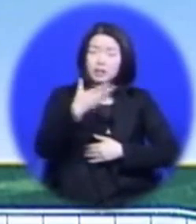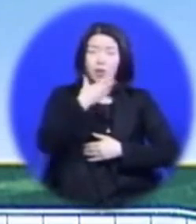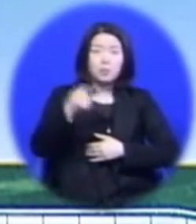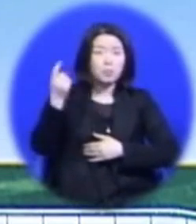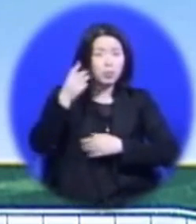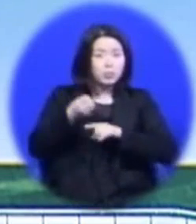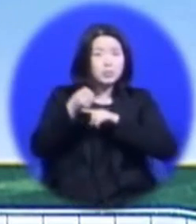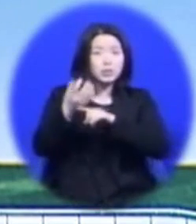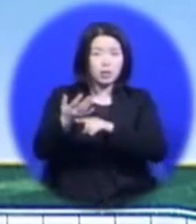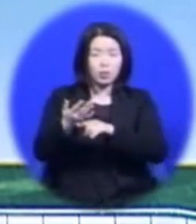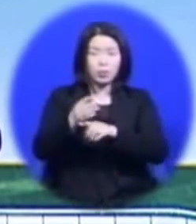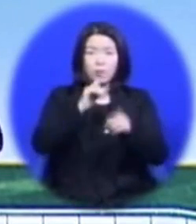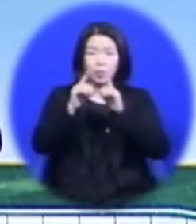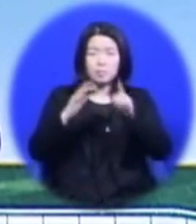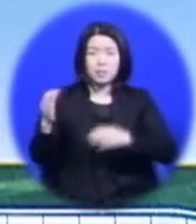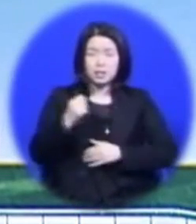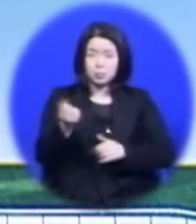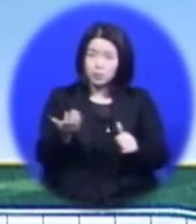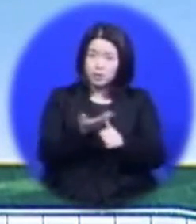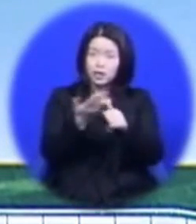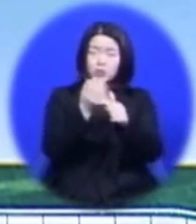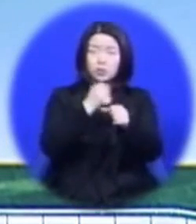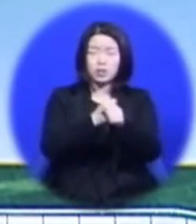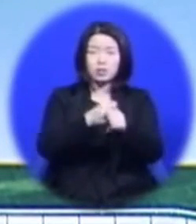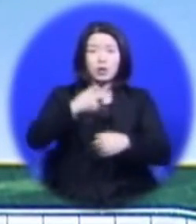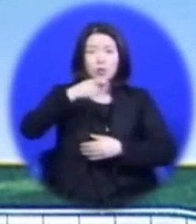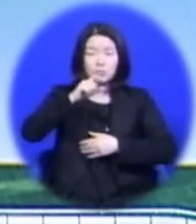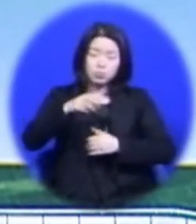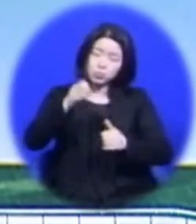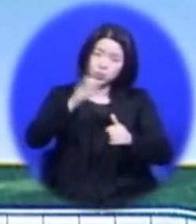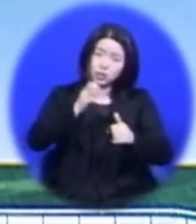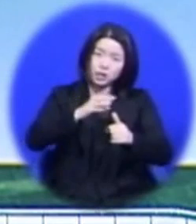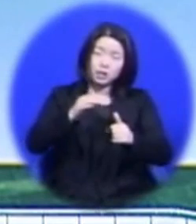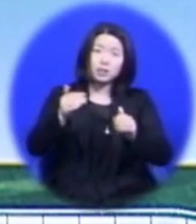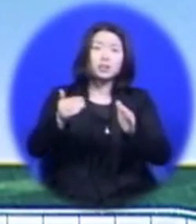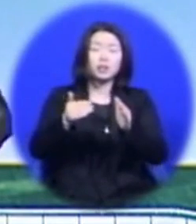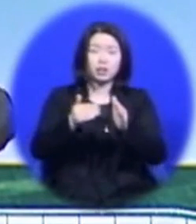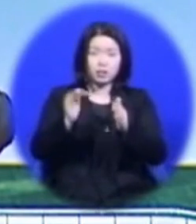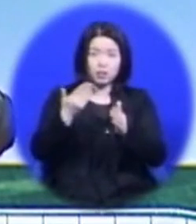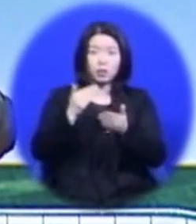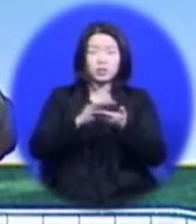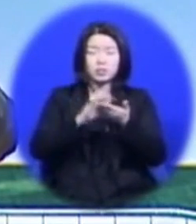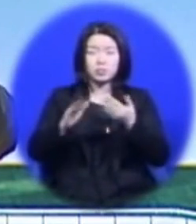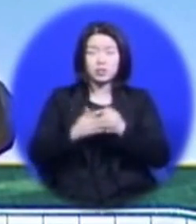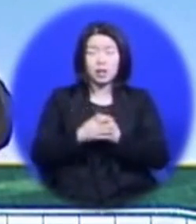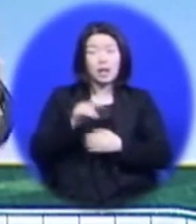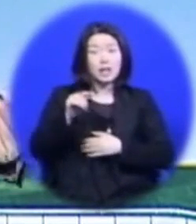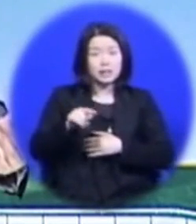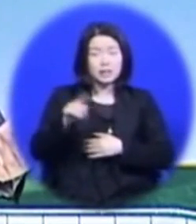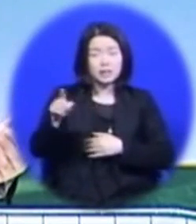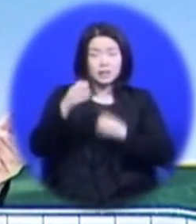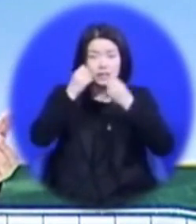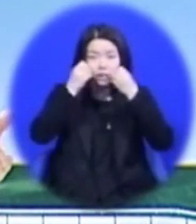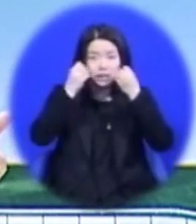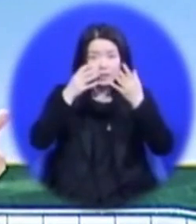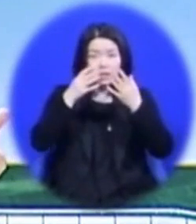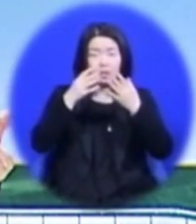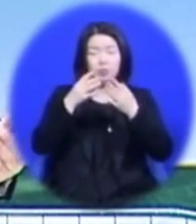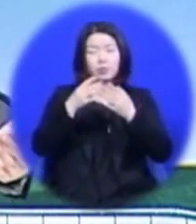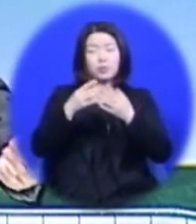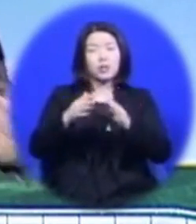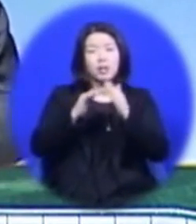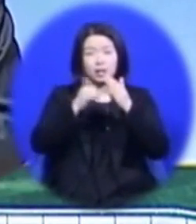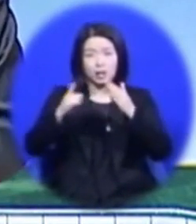전하고 말씀으로 양육하여 세례를 받게 되었습니다. 그는 그 세례받는 그